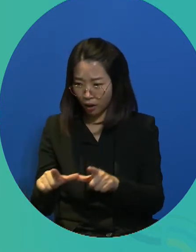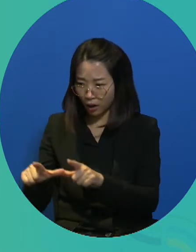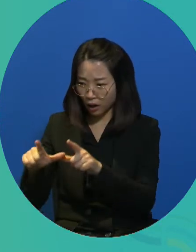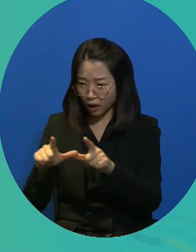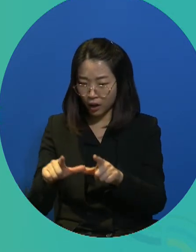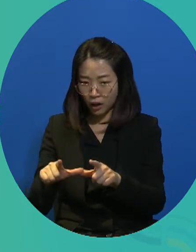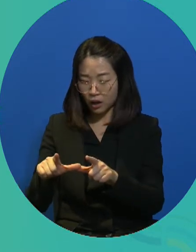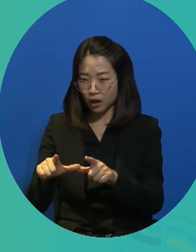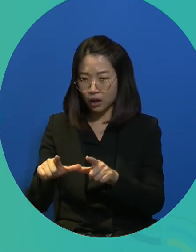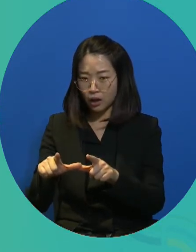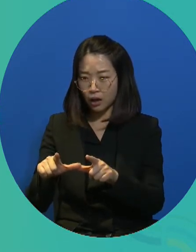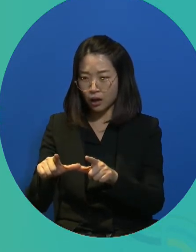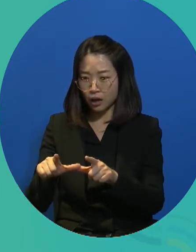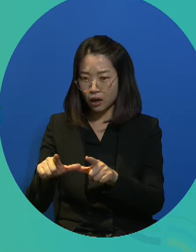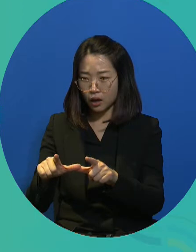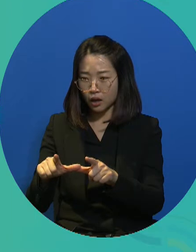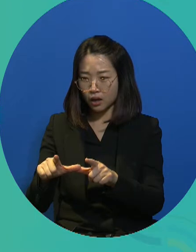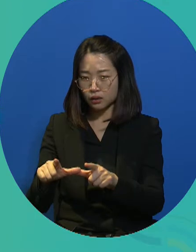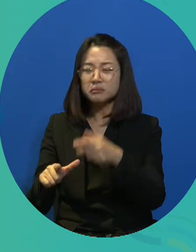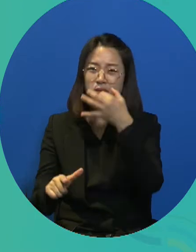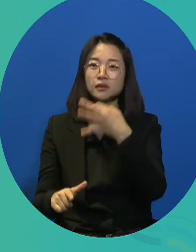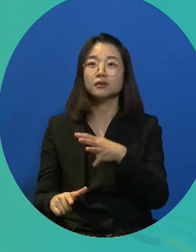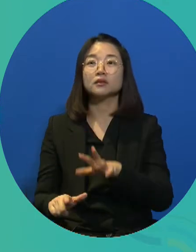가능성이 3배가량 더 높습니다.